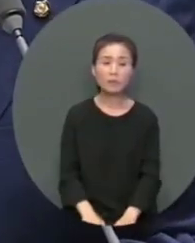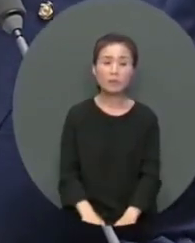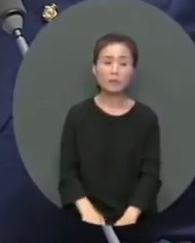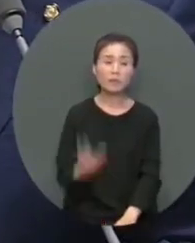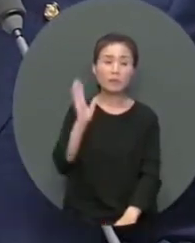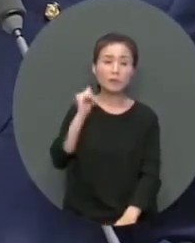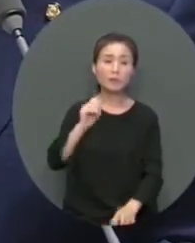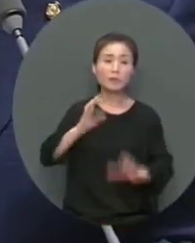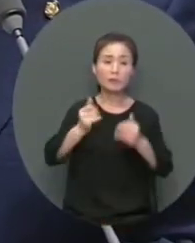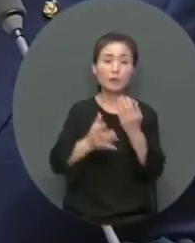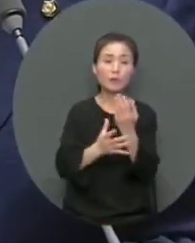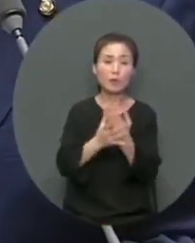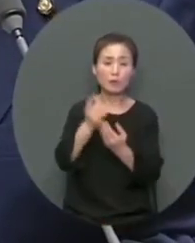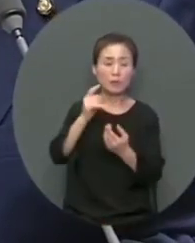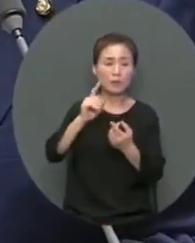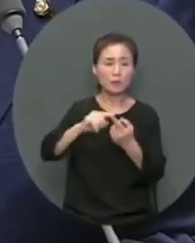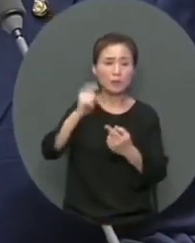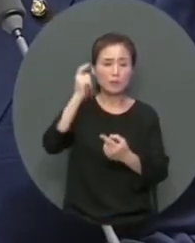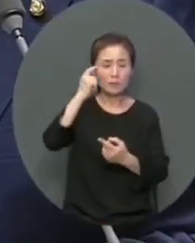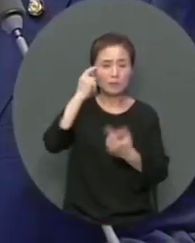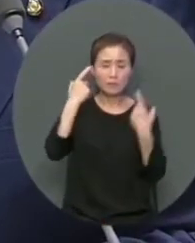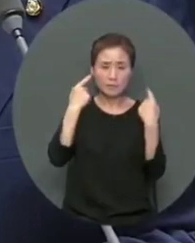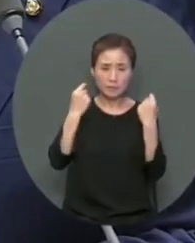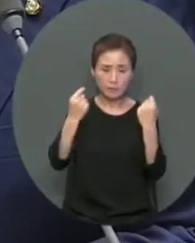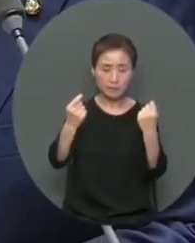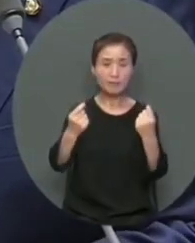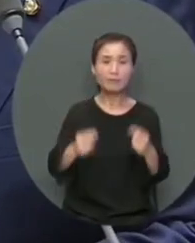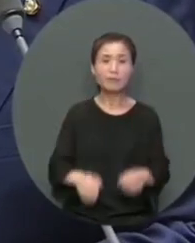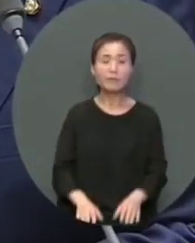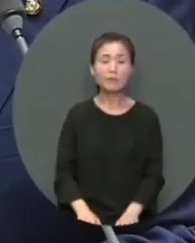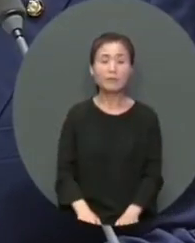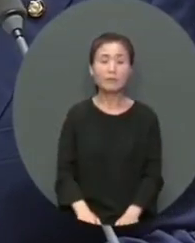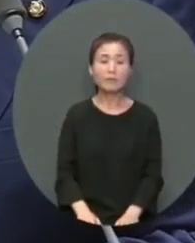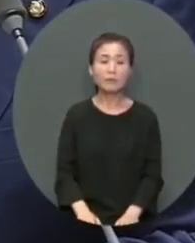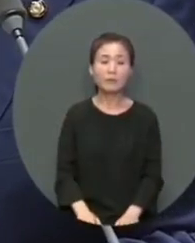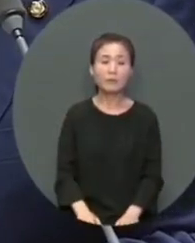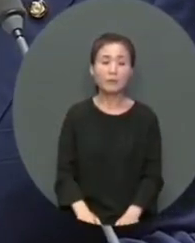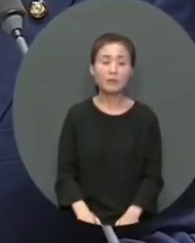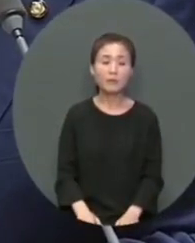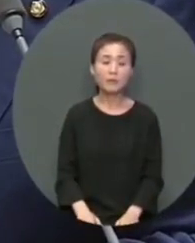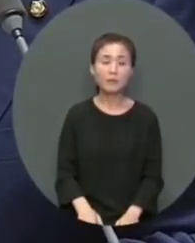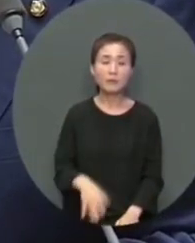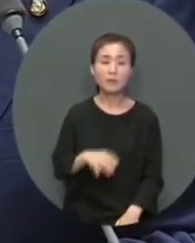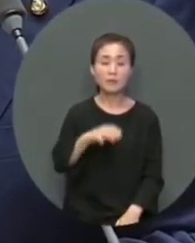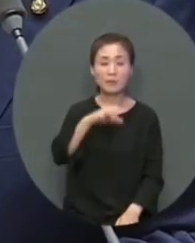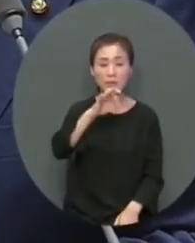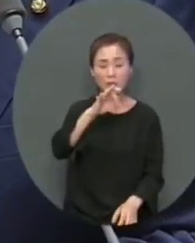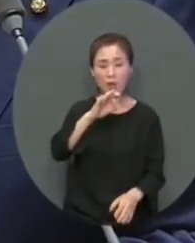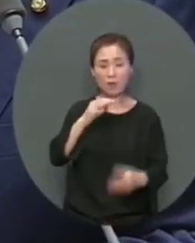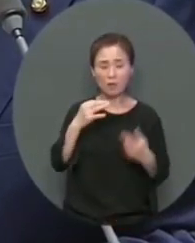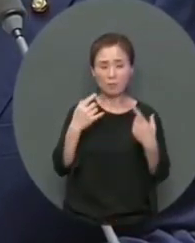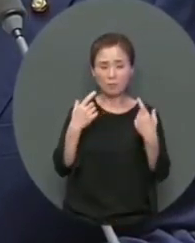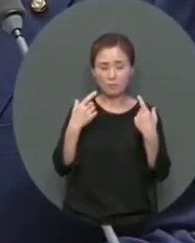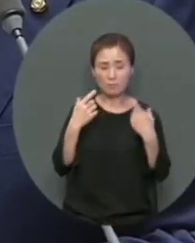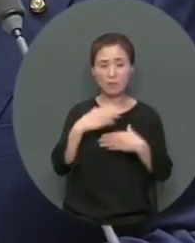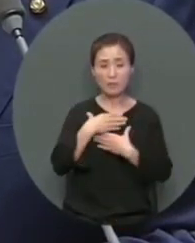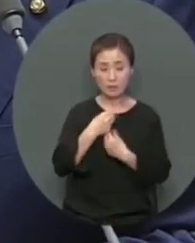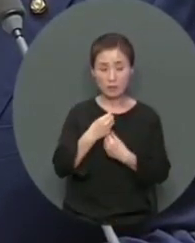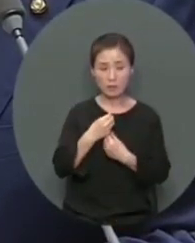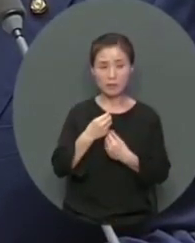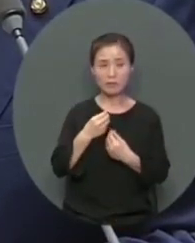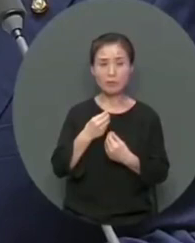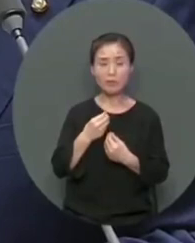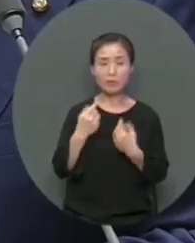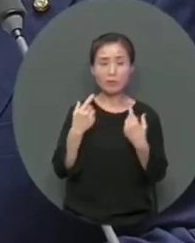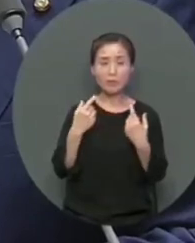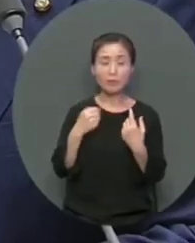대통령의 국민 통합에 대한 의지에는 변화가 없다고 생각합니다. 따라서 재정 건전성을 유지하면서도